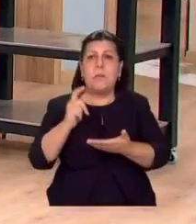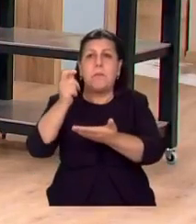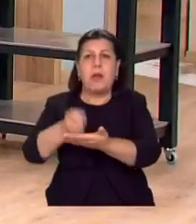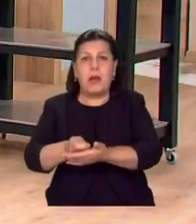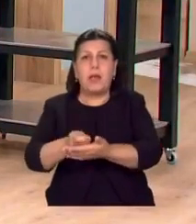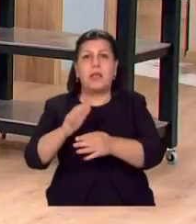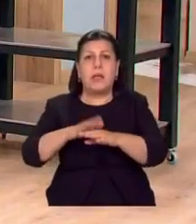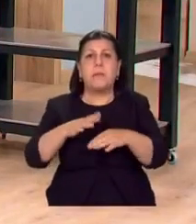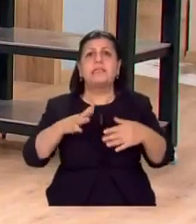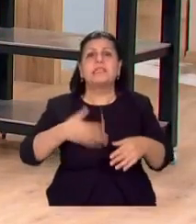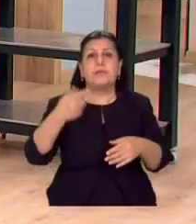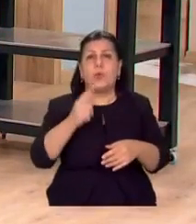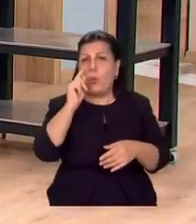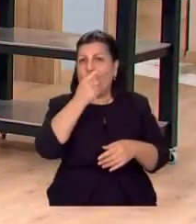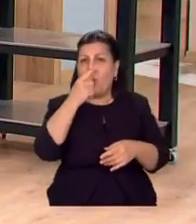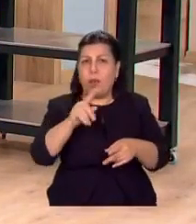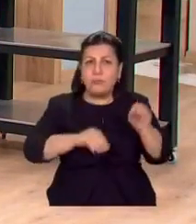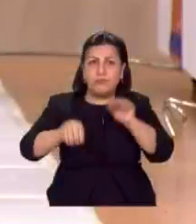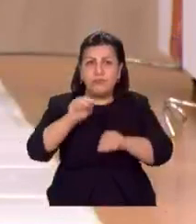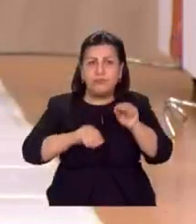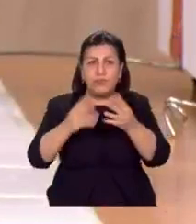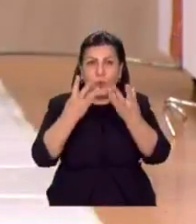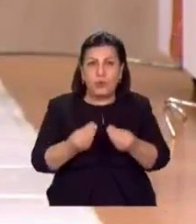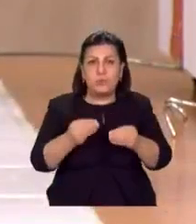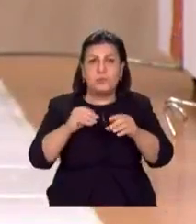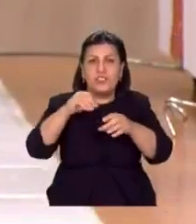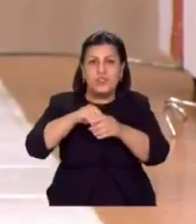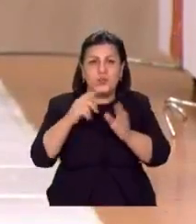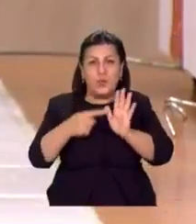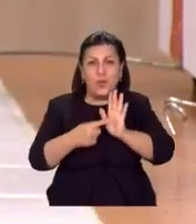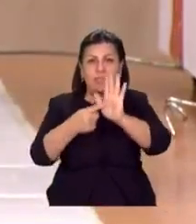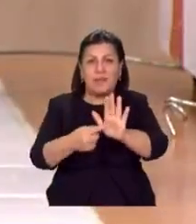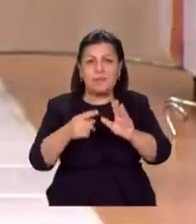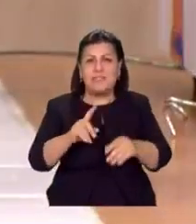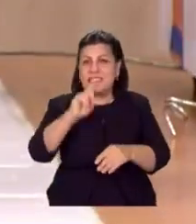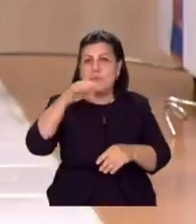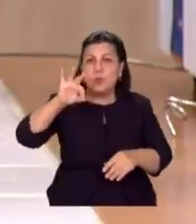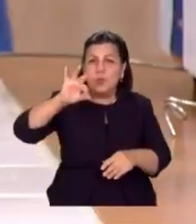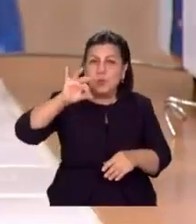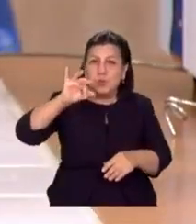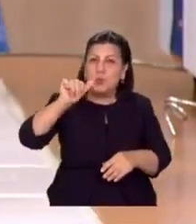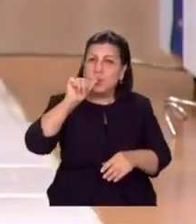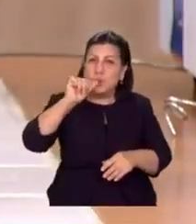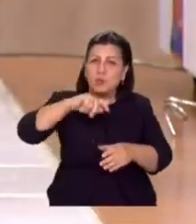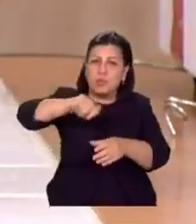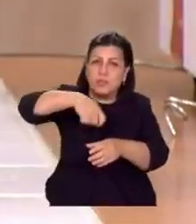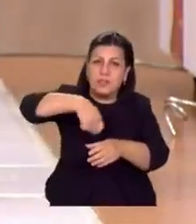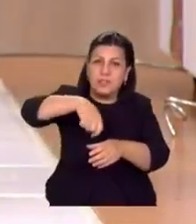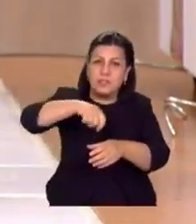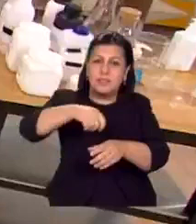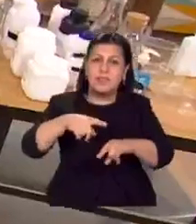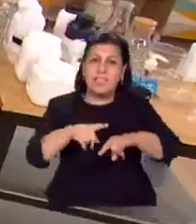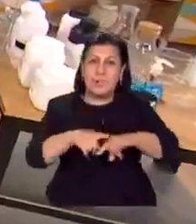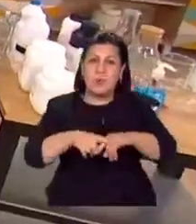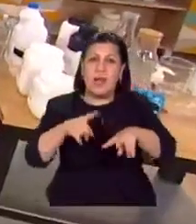yapmak istemeyenlere de böyle bir şey çok kolay bir düzenek olduğunu göstermek için yapıyorum sadece yapmanız gereken tuzu suyla karıştırmak